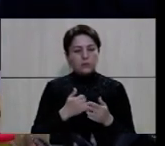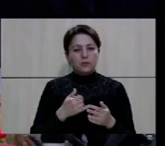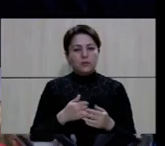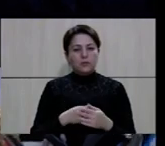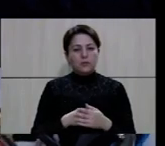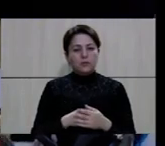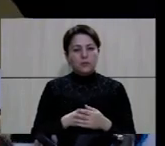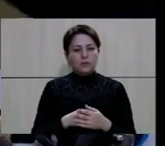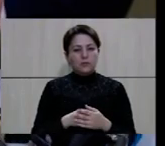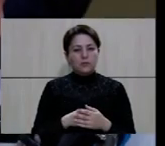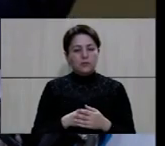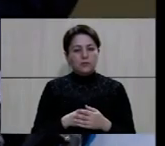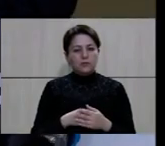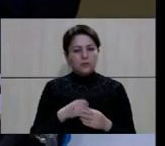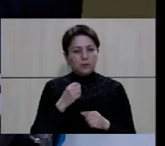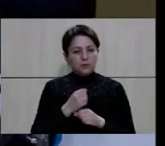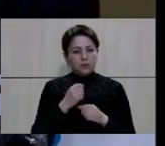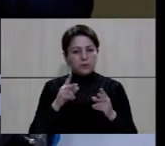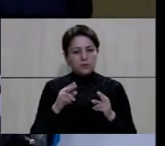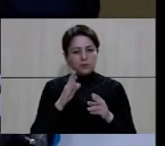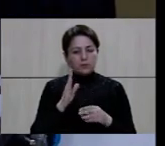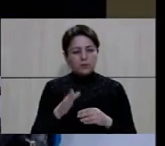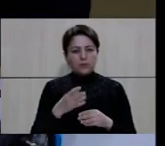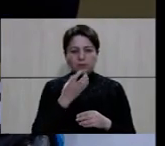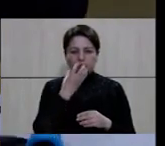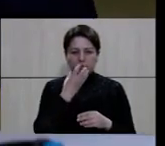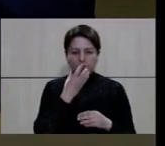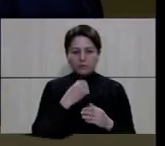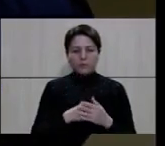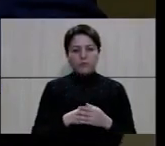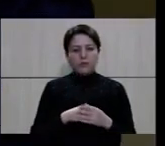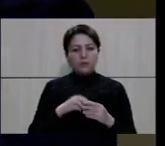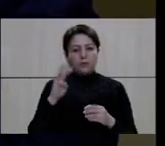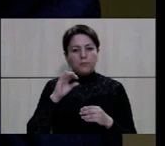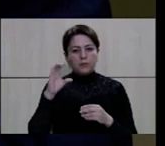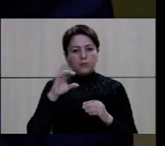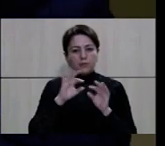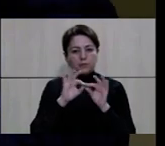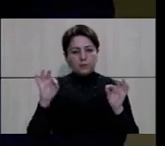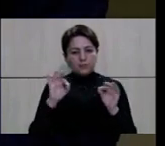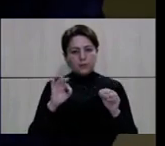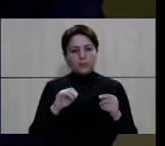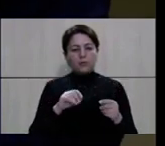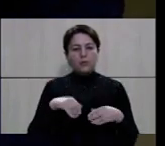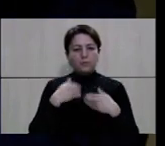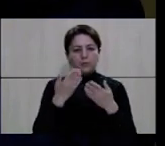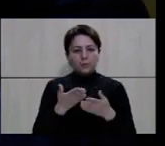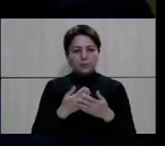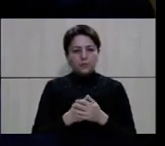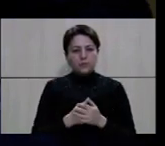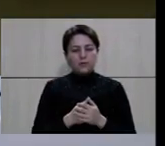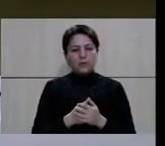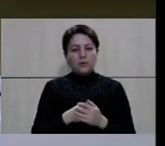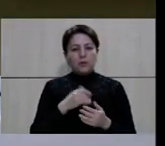kavsharlagichimizni ishchi qismi hisoblanadi. Ya'ni qizdirib mis simga yetkazib beruvchi, ya'ni